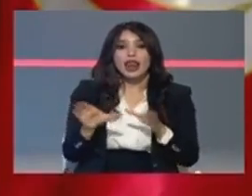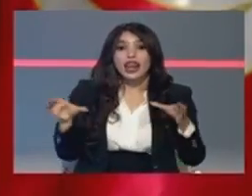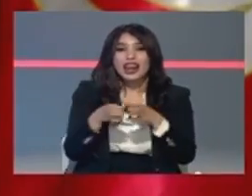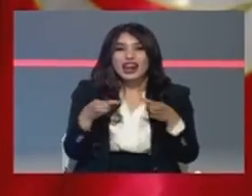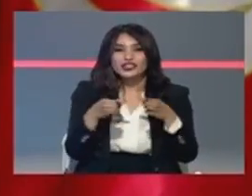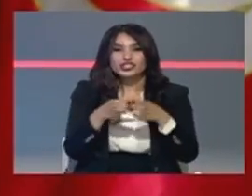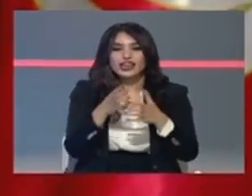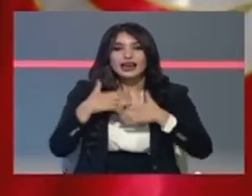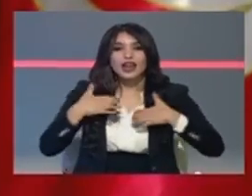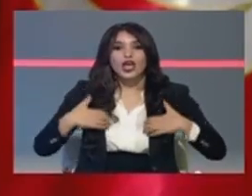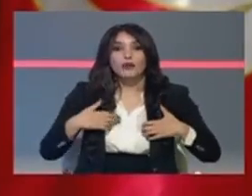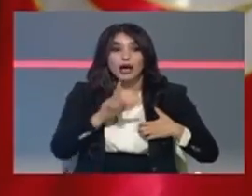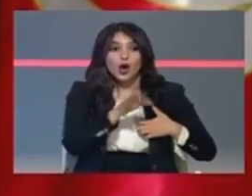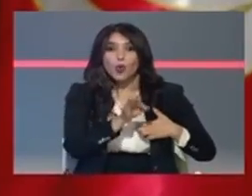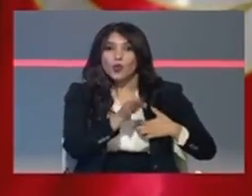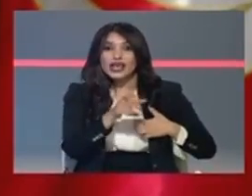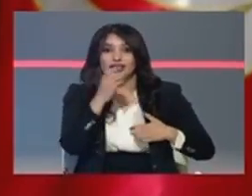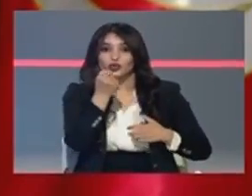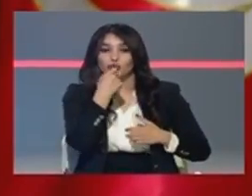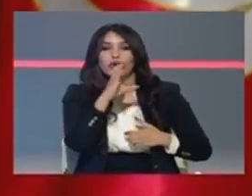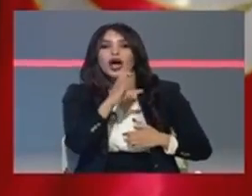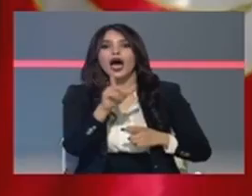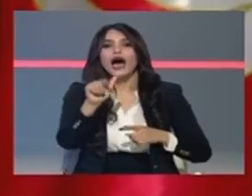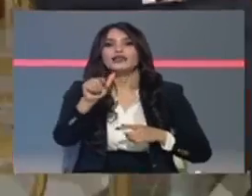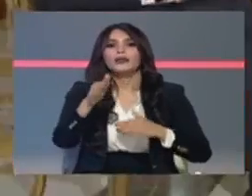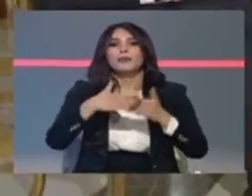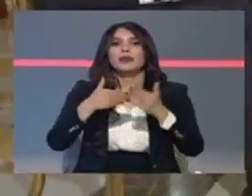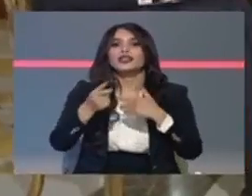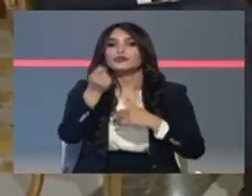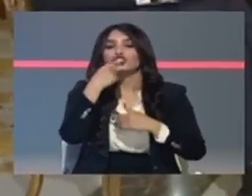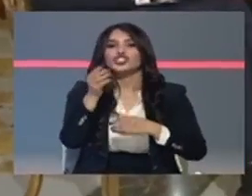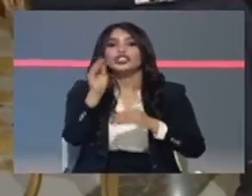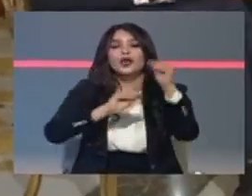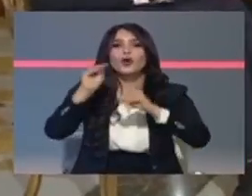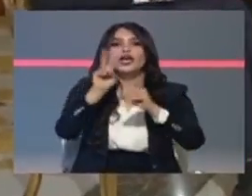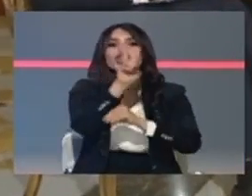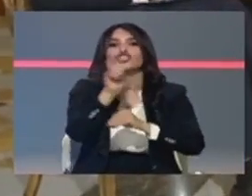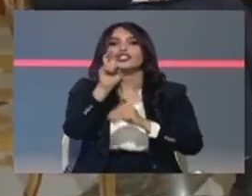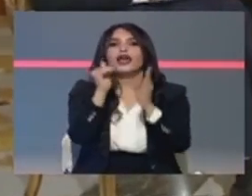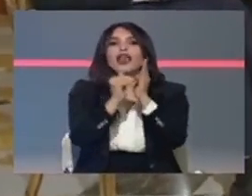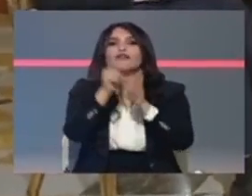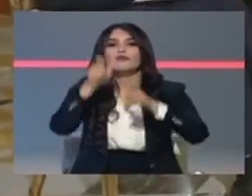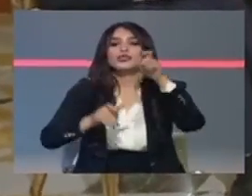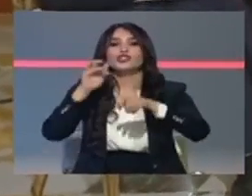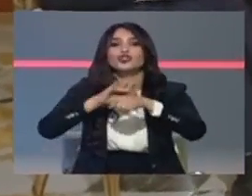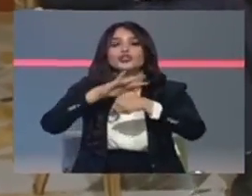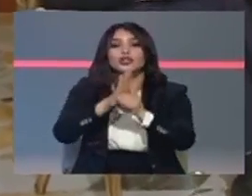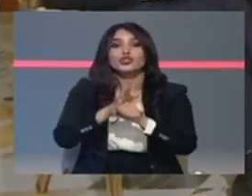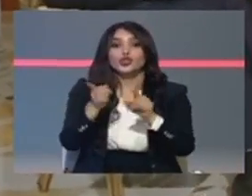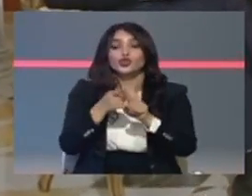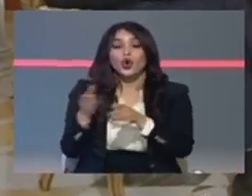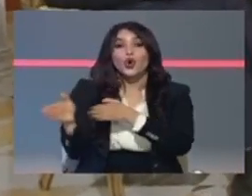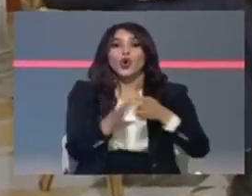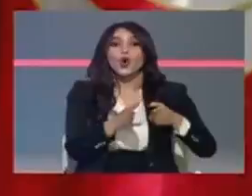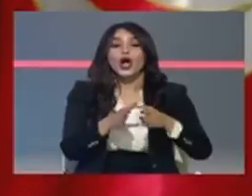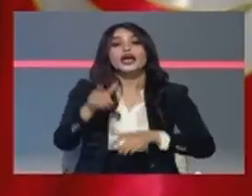بدا يعاطي النجاعه نتاعو عندنا ما يداوي 20,000. واعتبر رئيس الحكومة أن احترام التونسيين لإجراءات الحجر